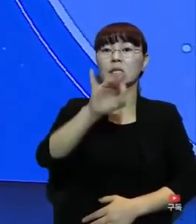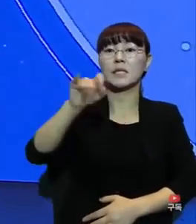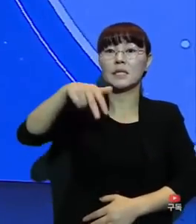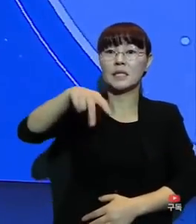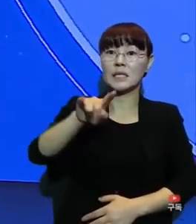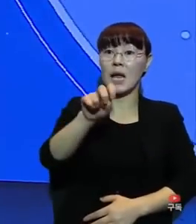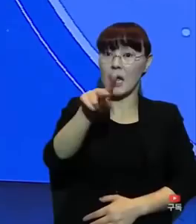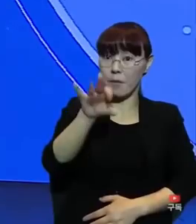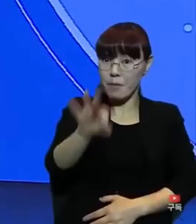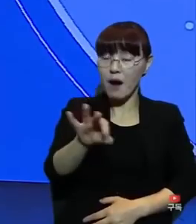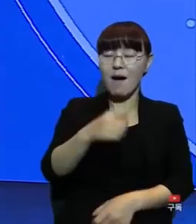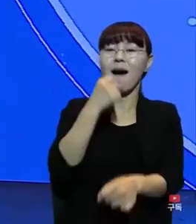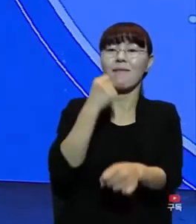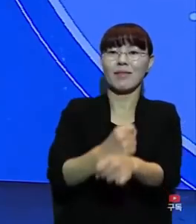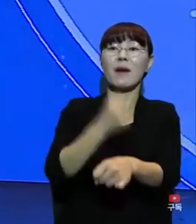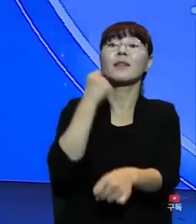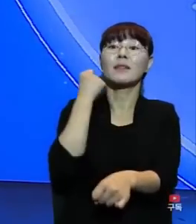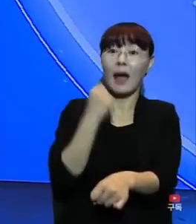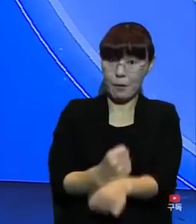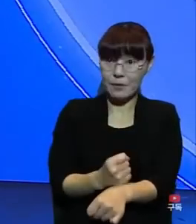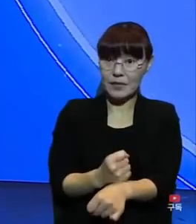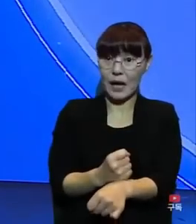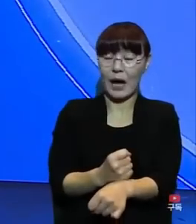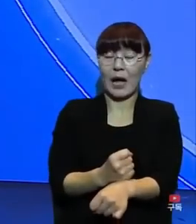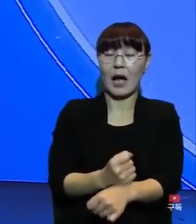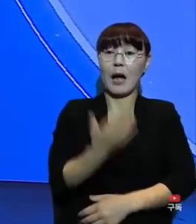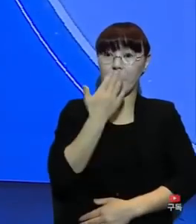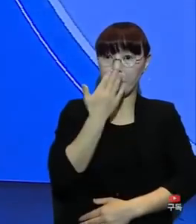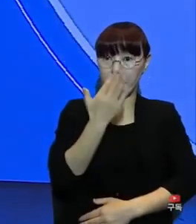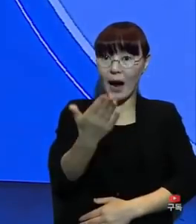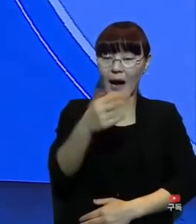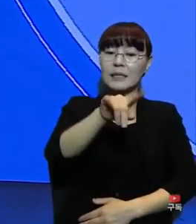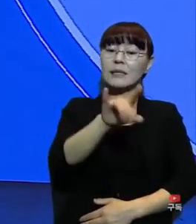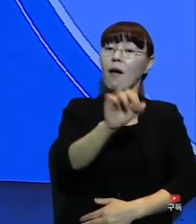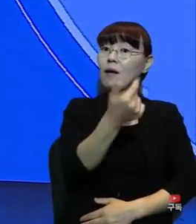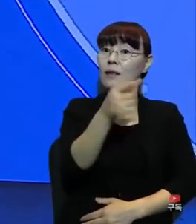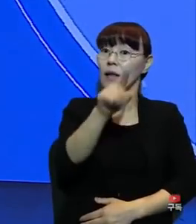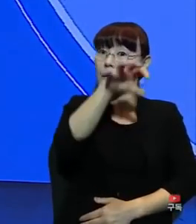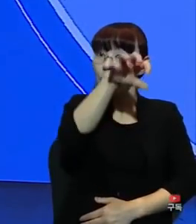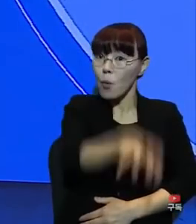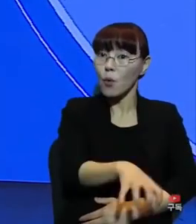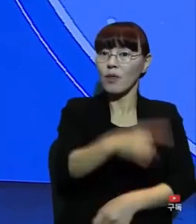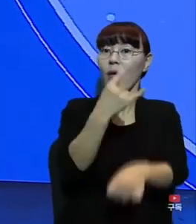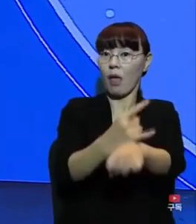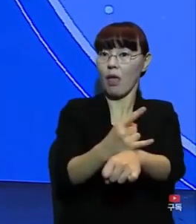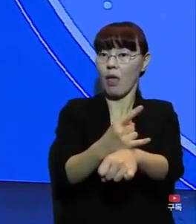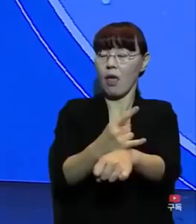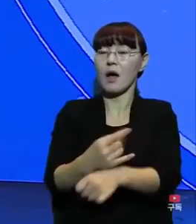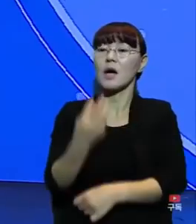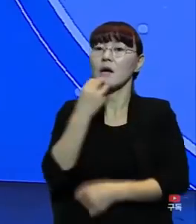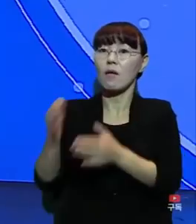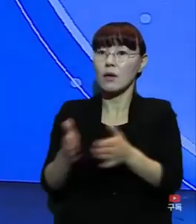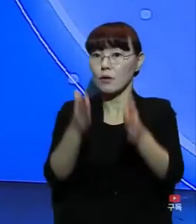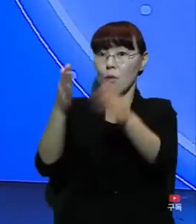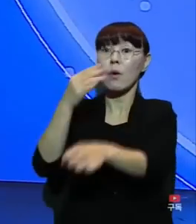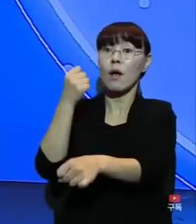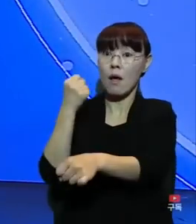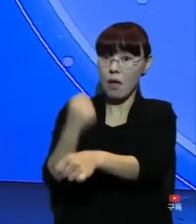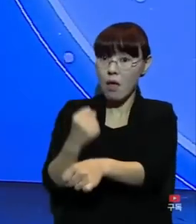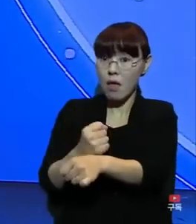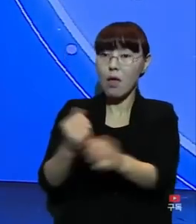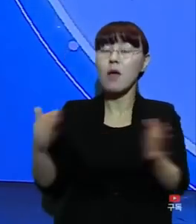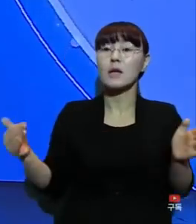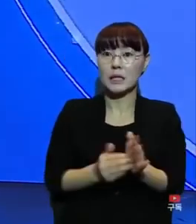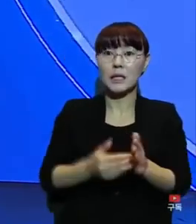한다면 합니다 성남에서 했습니다 경기도에서 했습니다 그리고